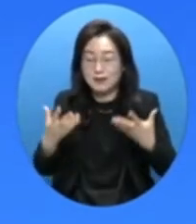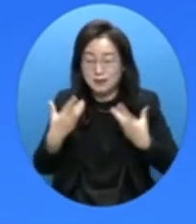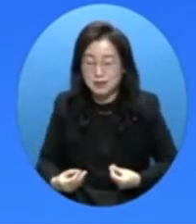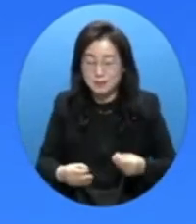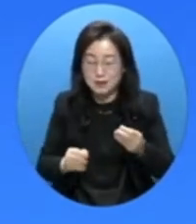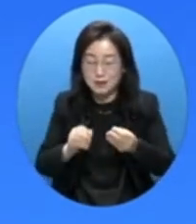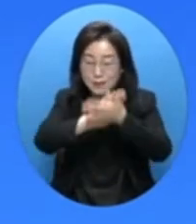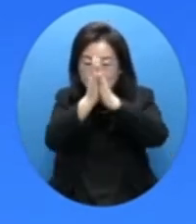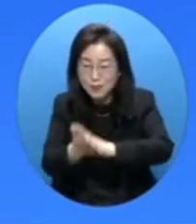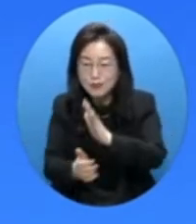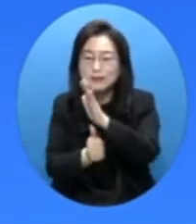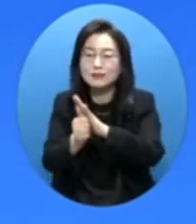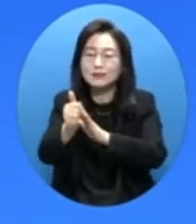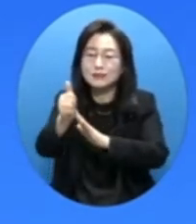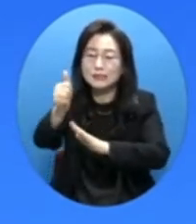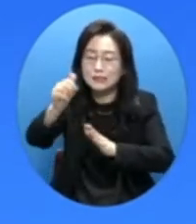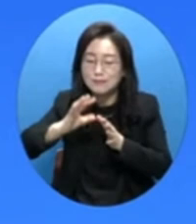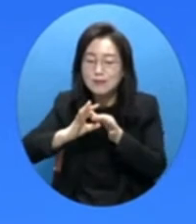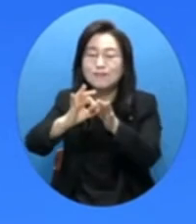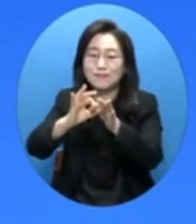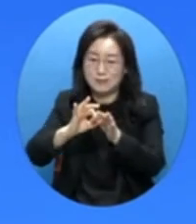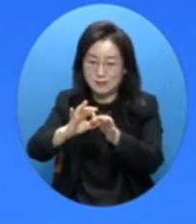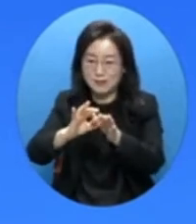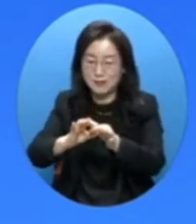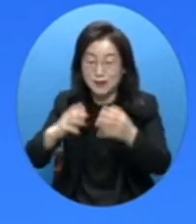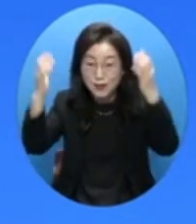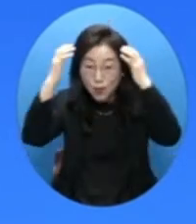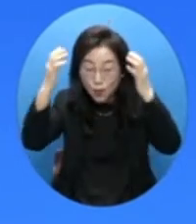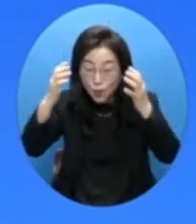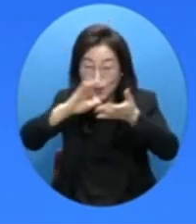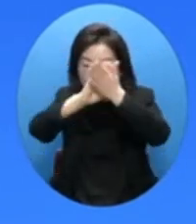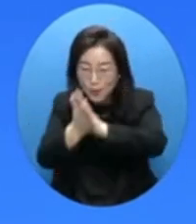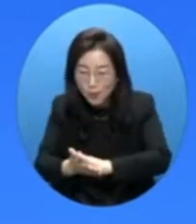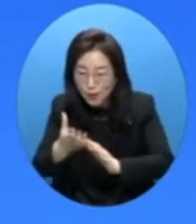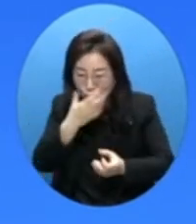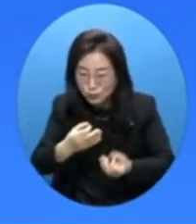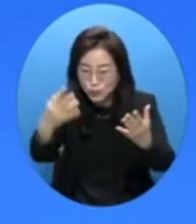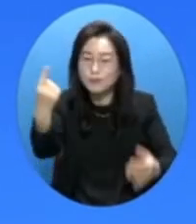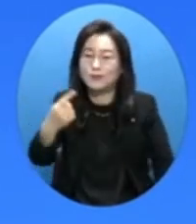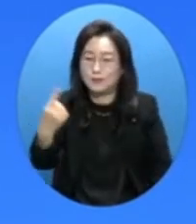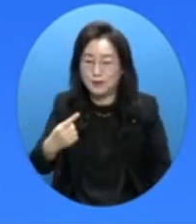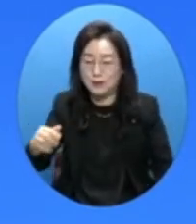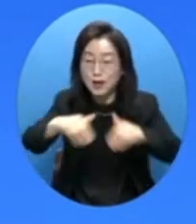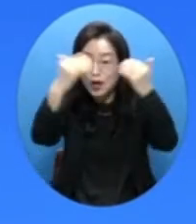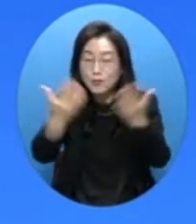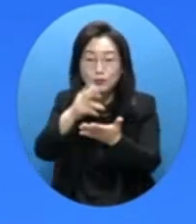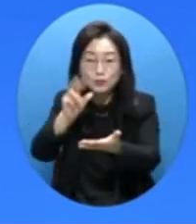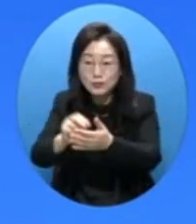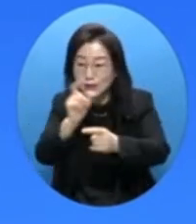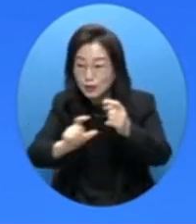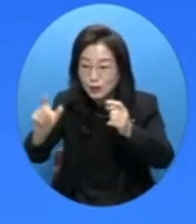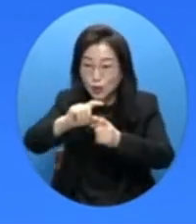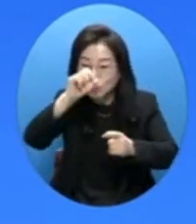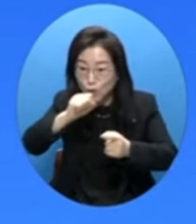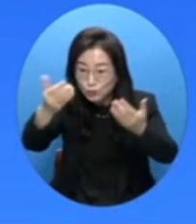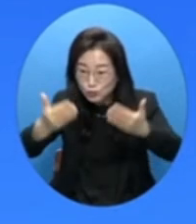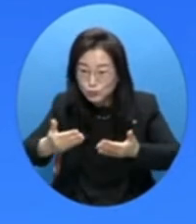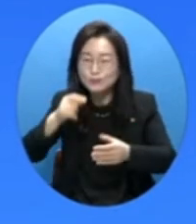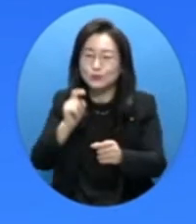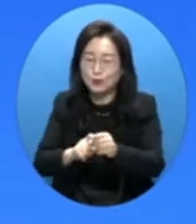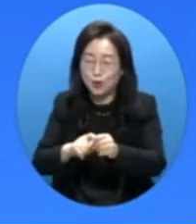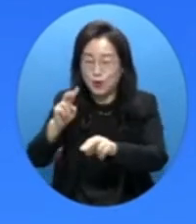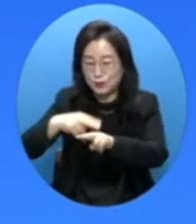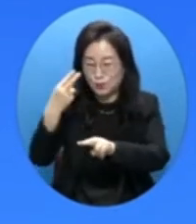절망한 힘으로 나가는 통로에 불과한 것입니다 고난은 축복의 통로입니다 우리에게 다가오는 모든 문제는 더 좋은 소리를 주시기 위해서 우리가